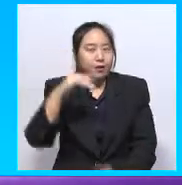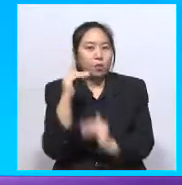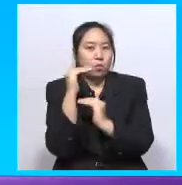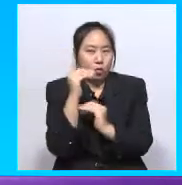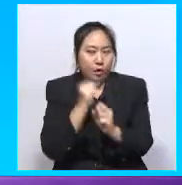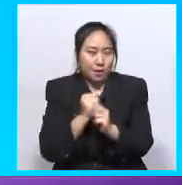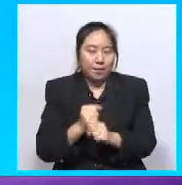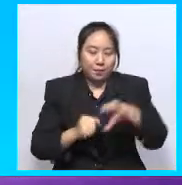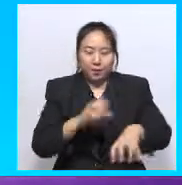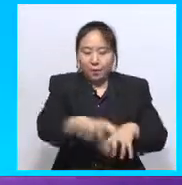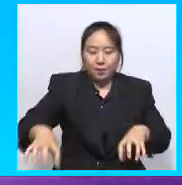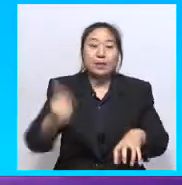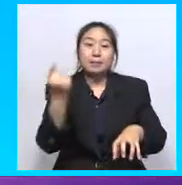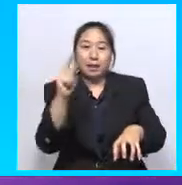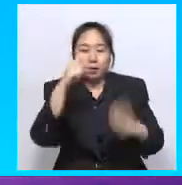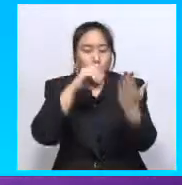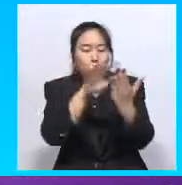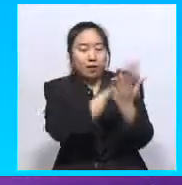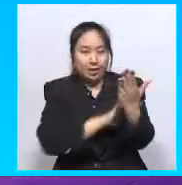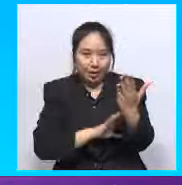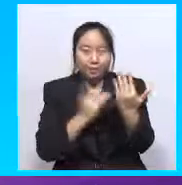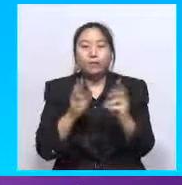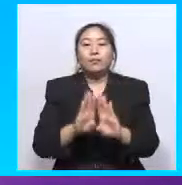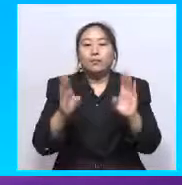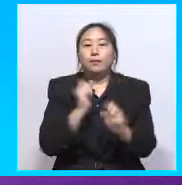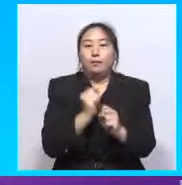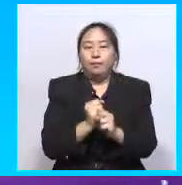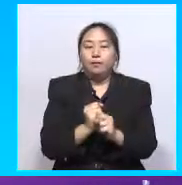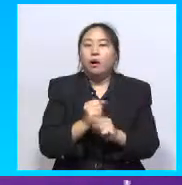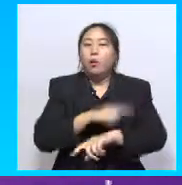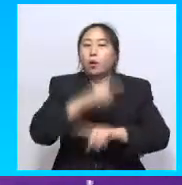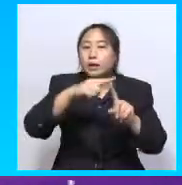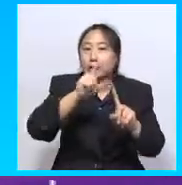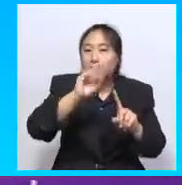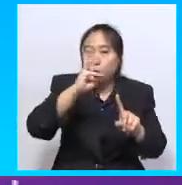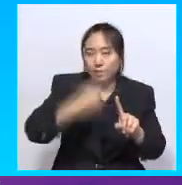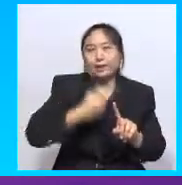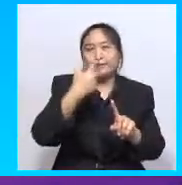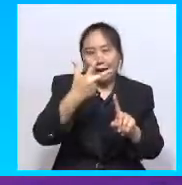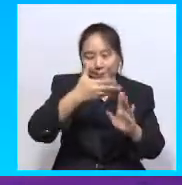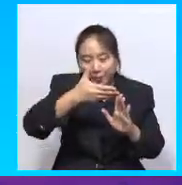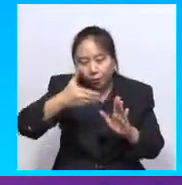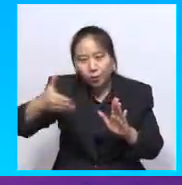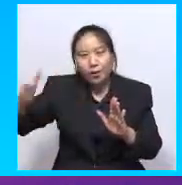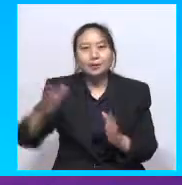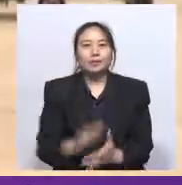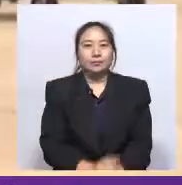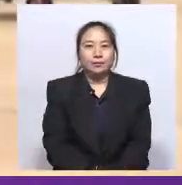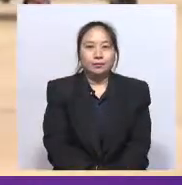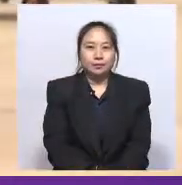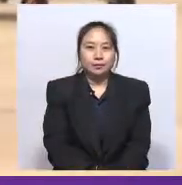ปฏิบัติการฝนหลวง11กองบินทั่วประเทศแล้วก็จะเปิดปฏิบัติการฝนหลวงตั้งแต่วันที่26มีนาคมนี้เป็นต้นไปครับ